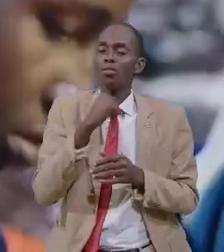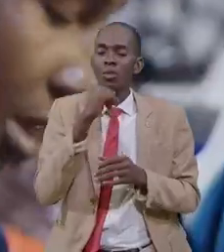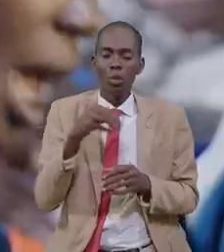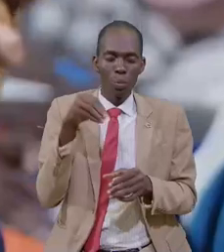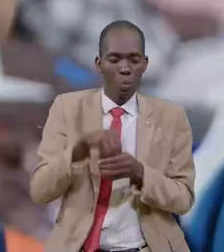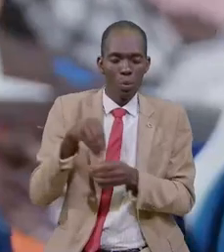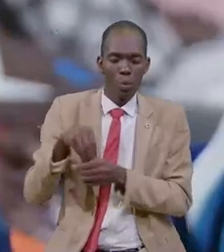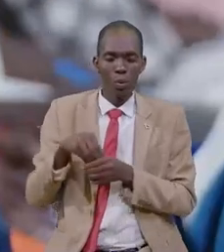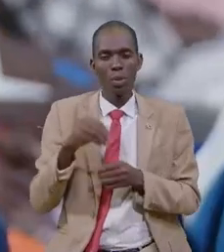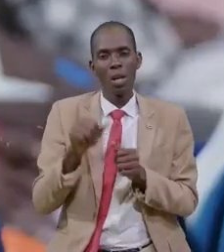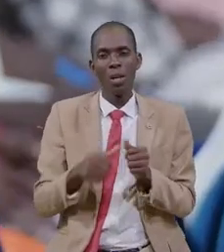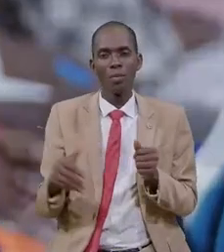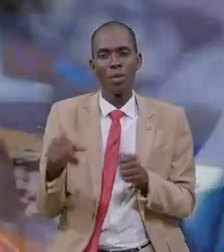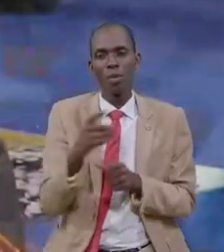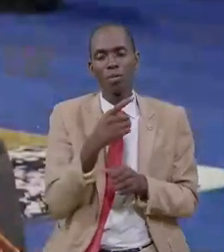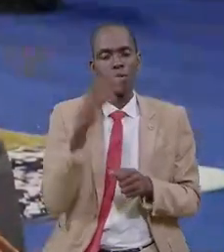sera coupé.